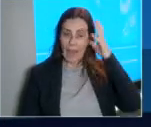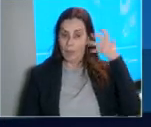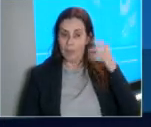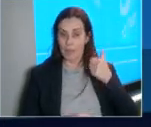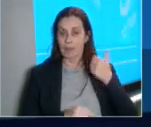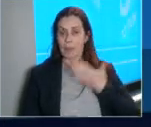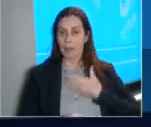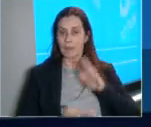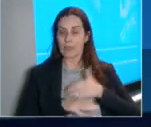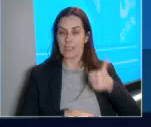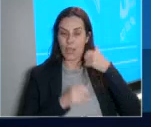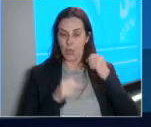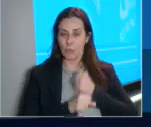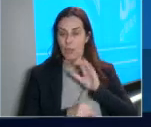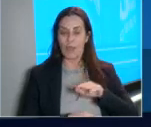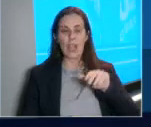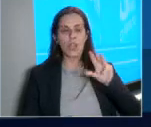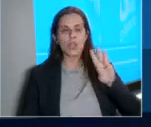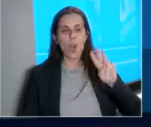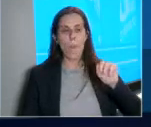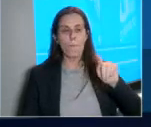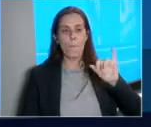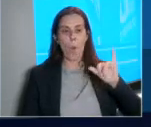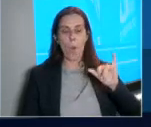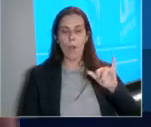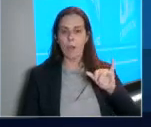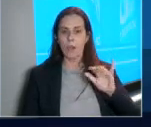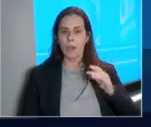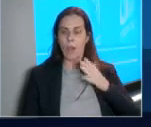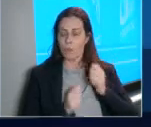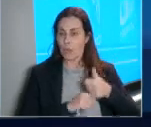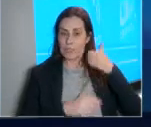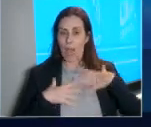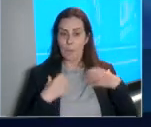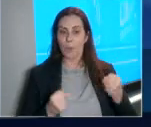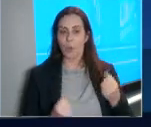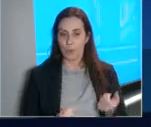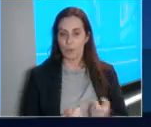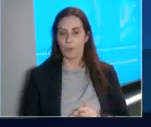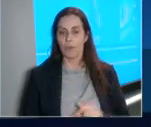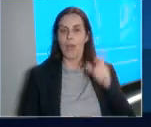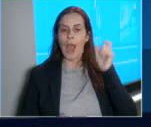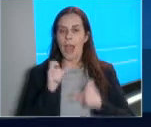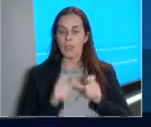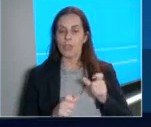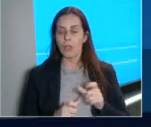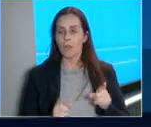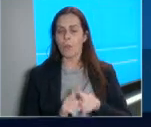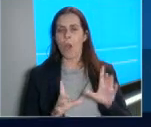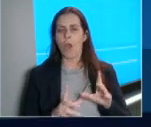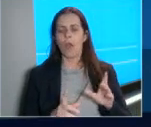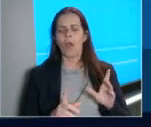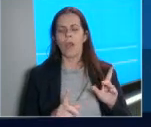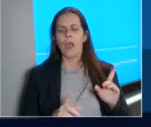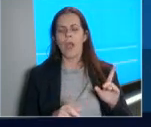שרת העבודה, ואולי איציק שמולי שבמשך שנתיים עשר בבתי חולים היה נהיה שר בריאות, וכו' וכו' וכו'. אנשים כבולים